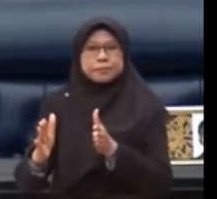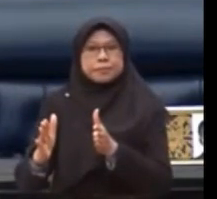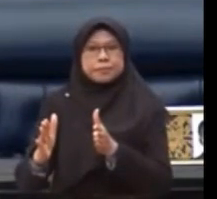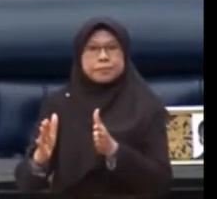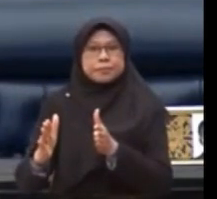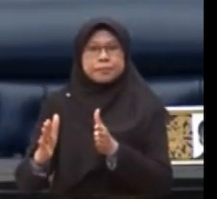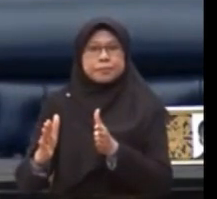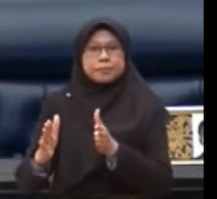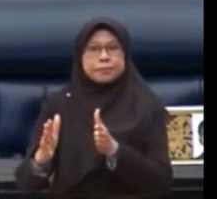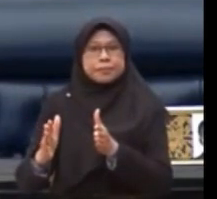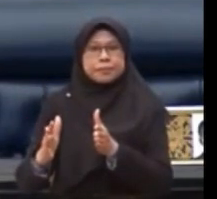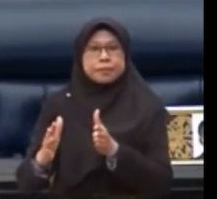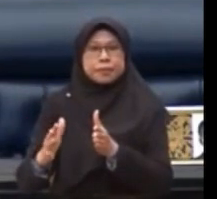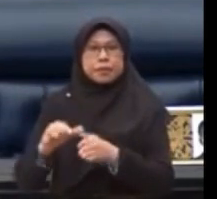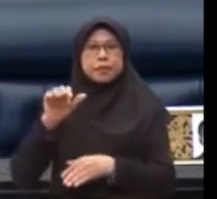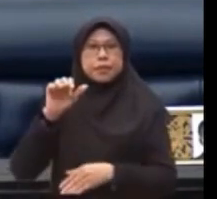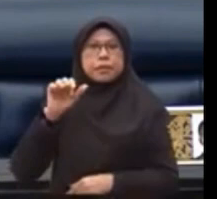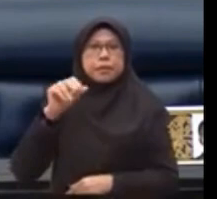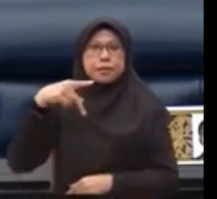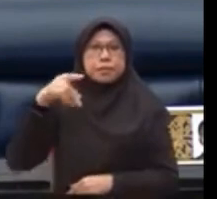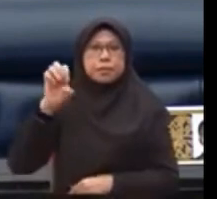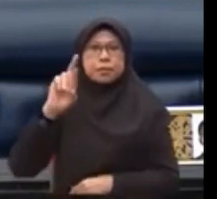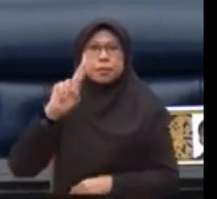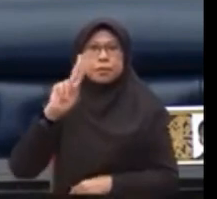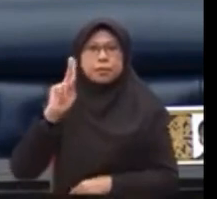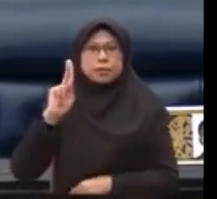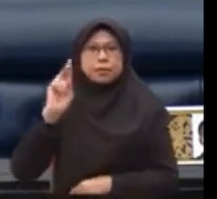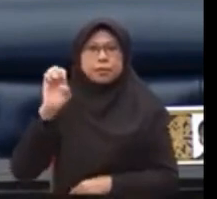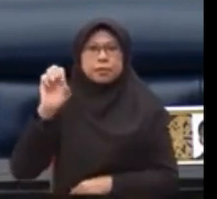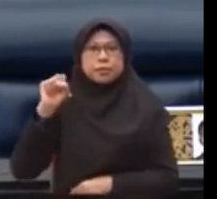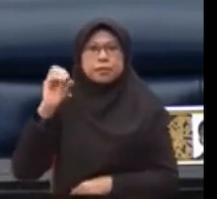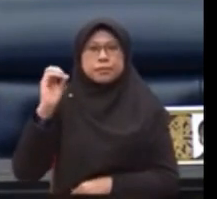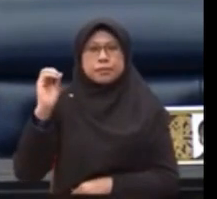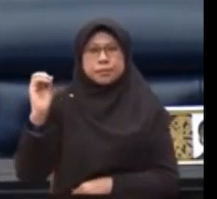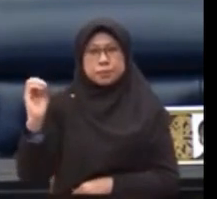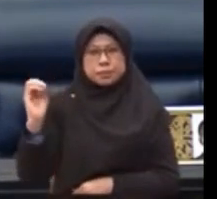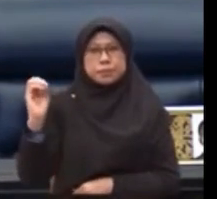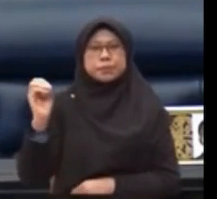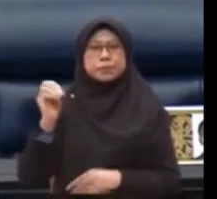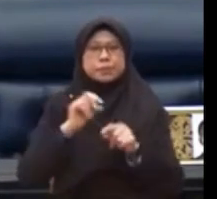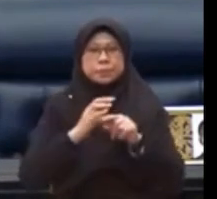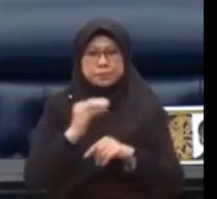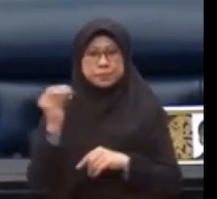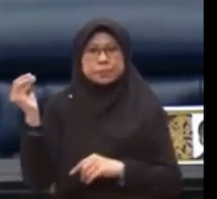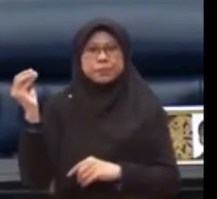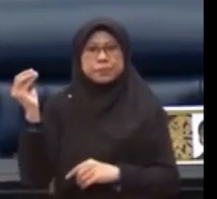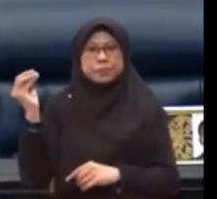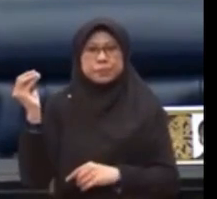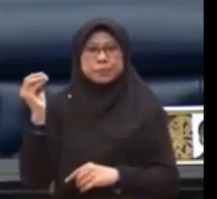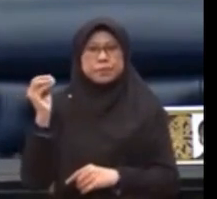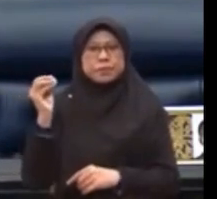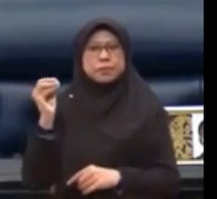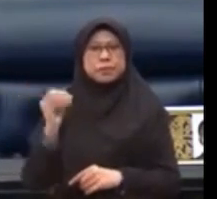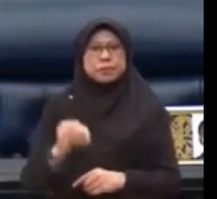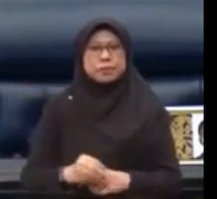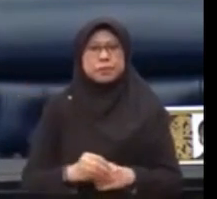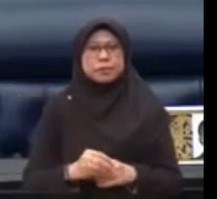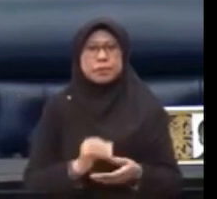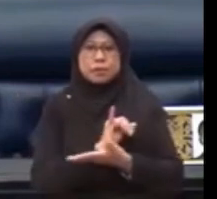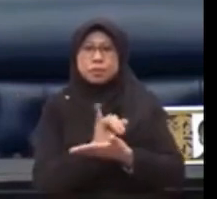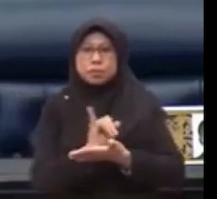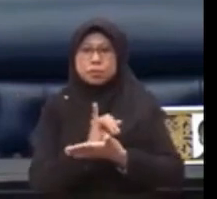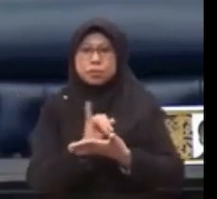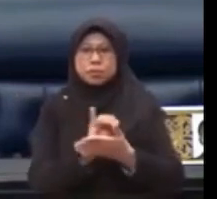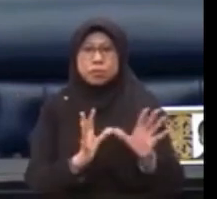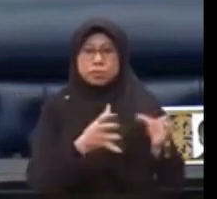sumbangan sokso itu atau perkeso itu, dan malah skim insurans berkelompok